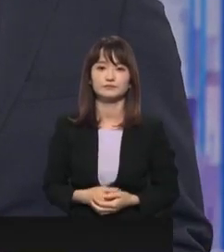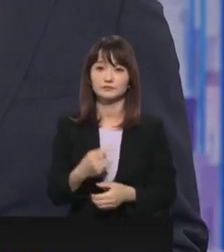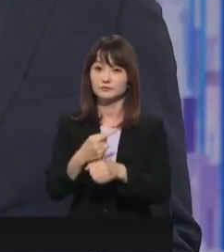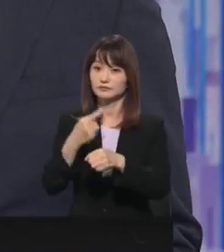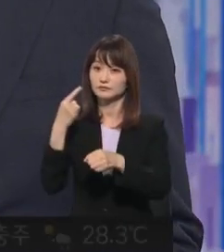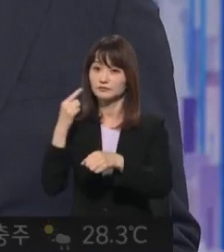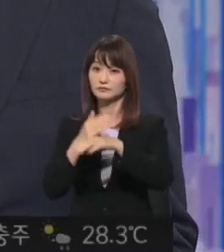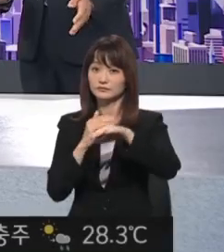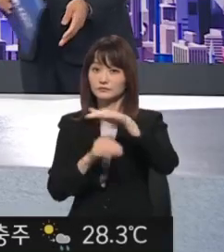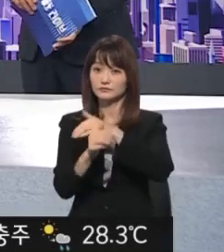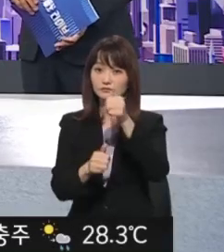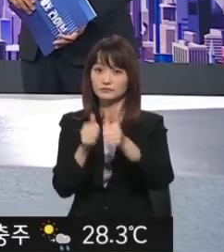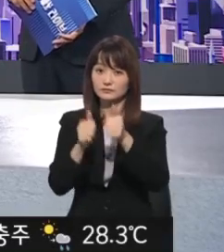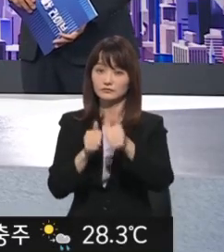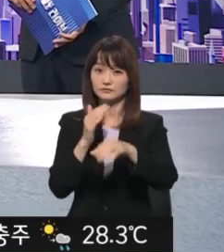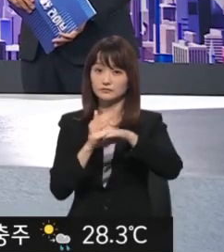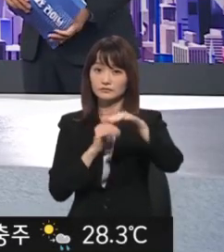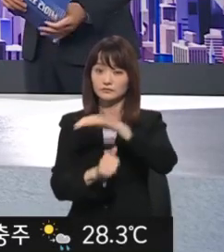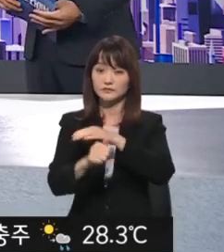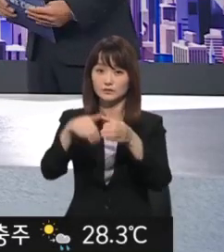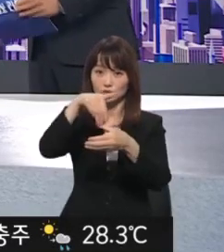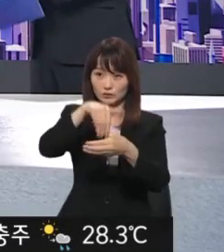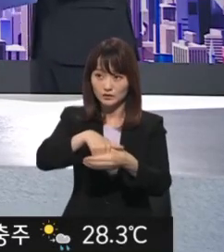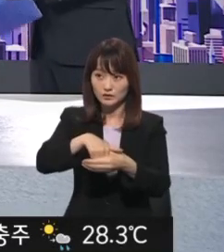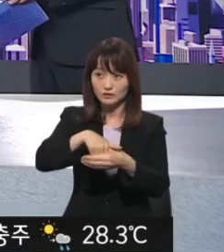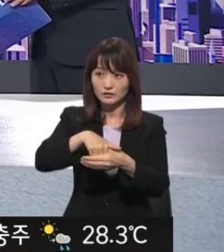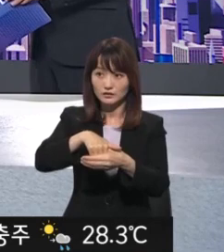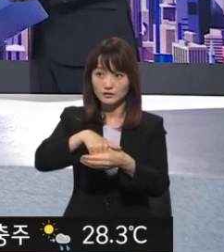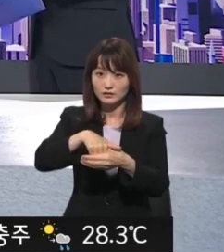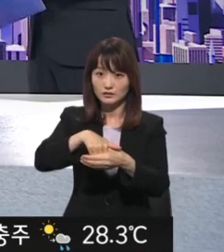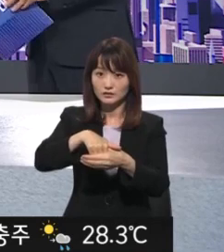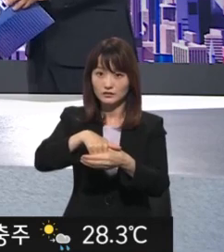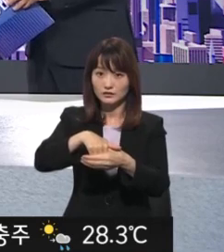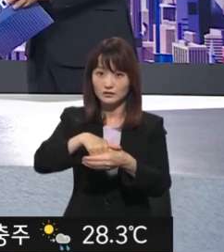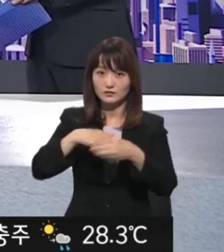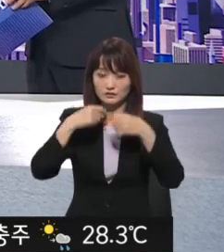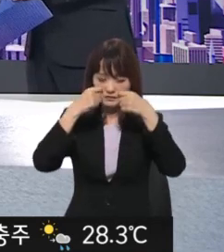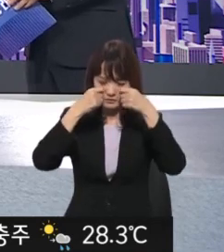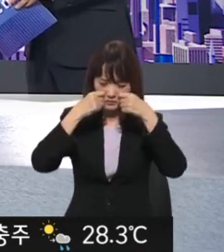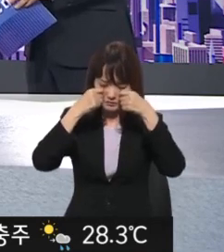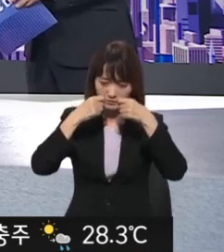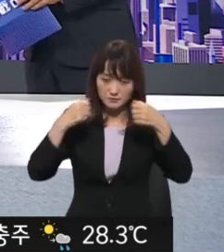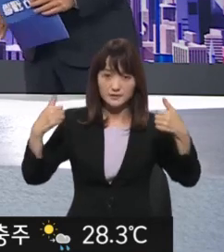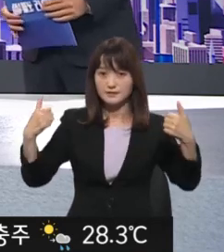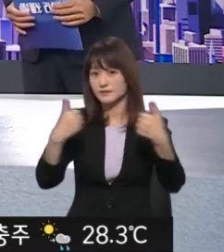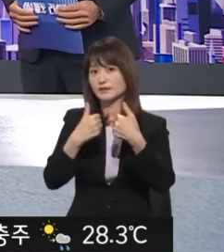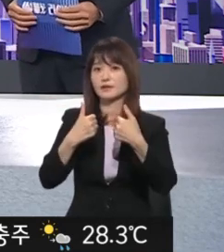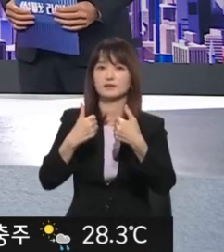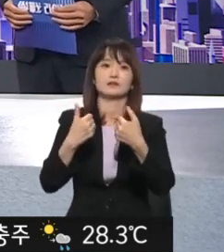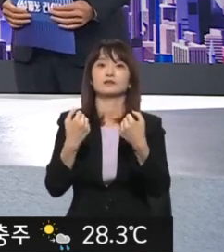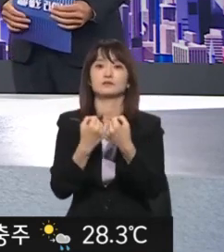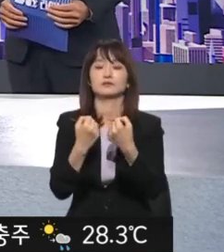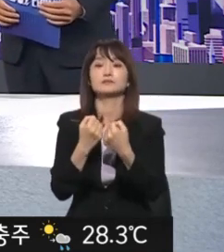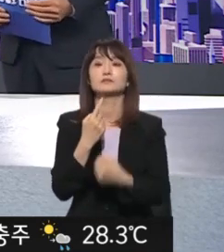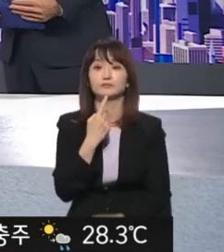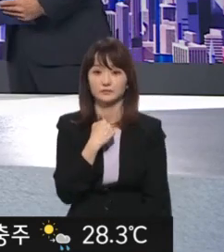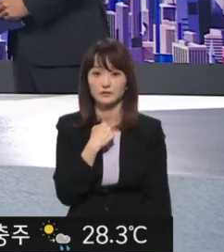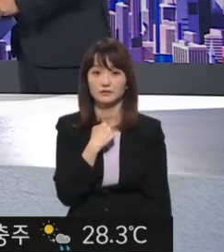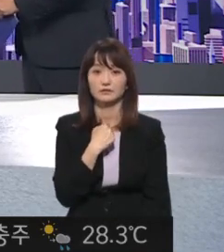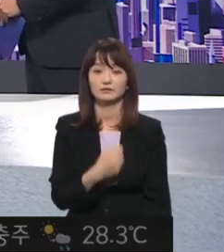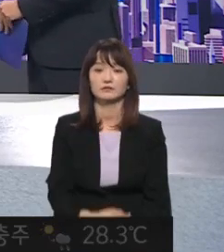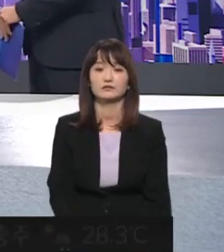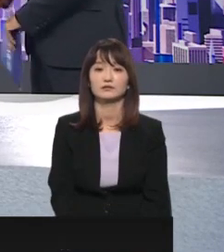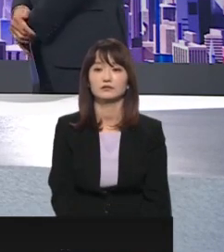지난해 전당대회 당대표 선거 때도 이미 한 차례 눈물 대결 눈물 대전을 펼친 적이 있습니다